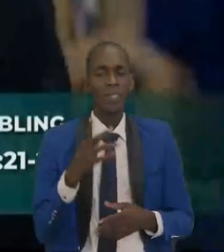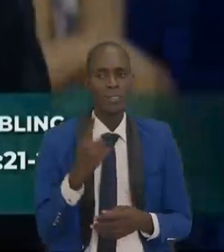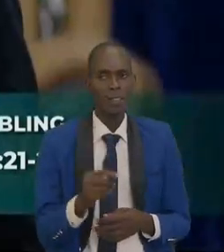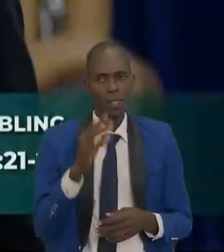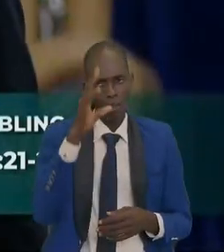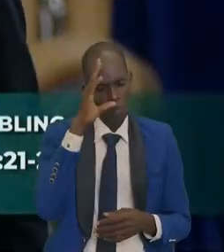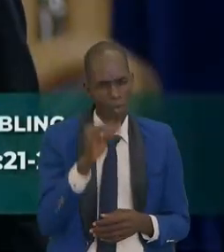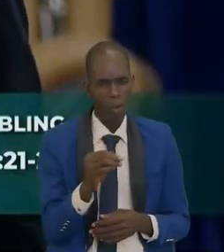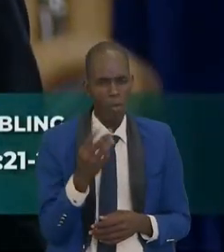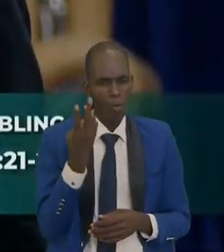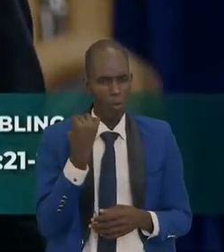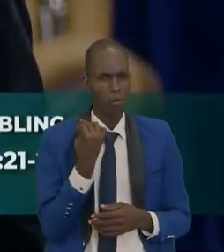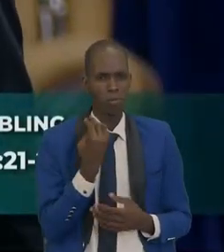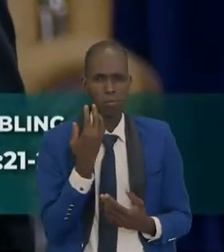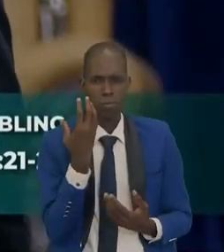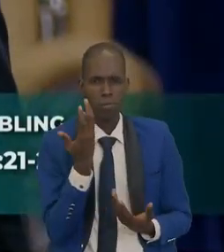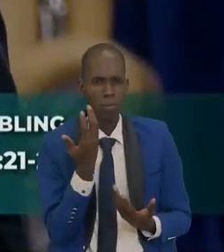L'homme était vraiment curieux.